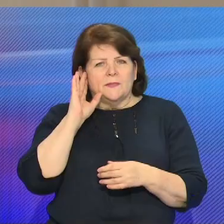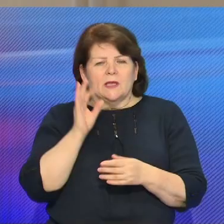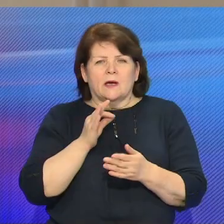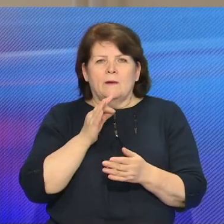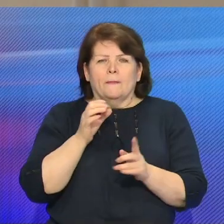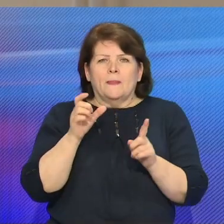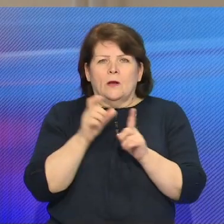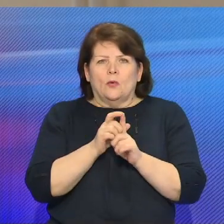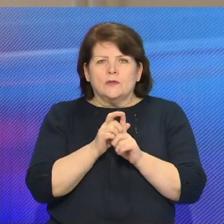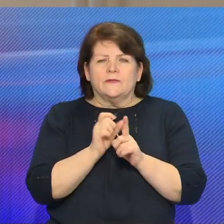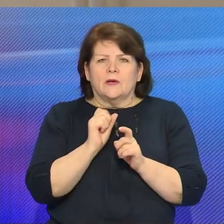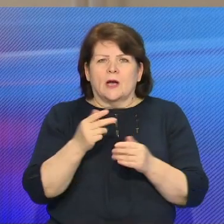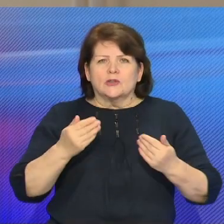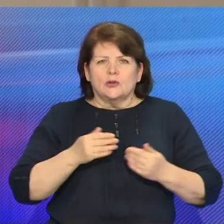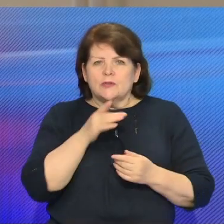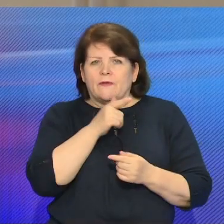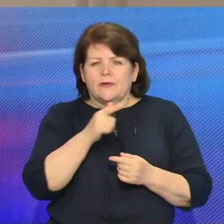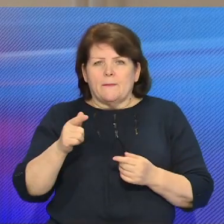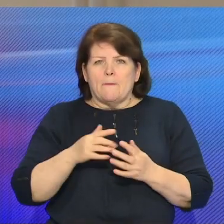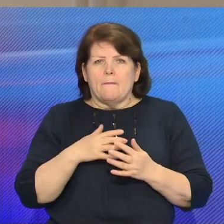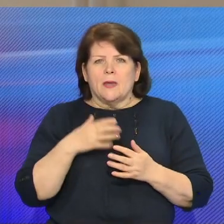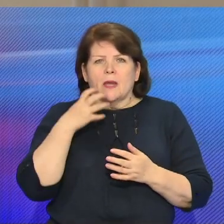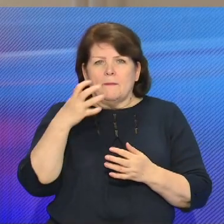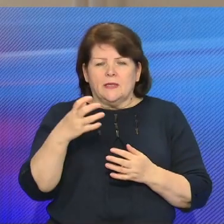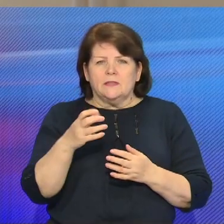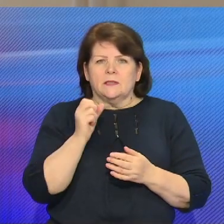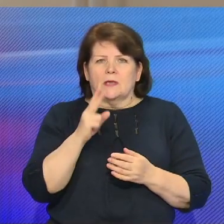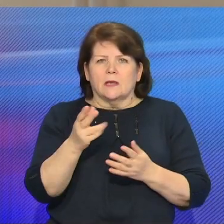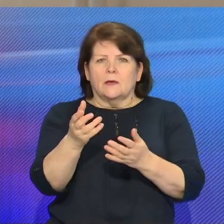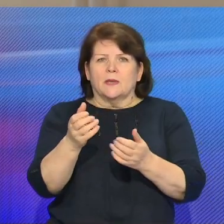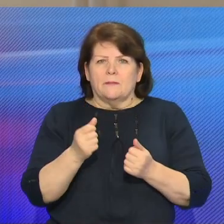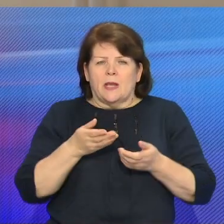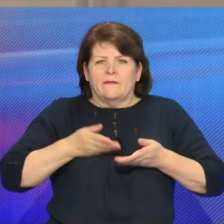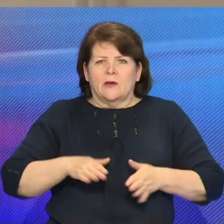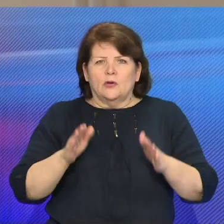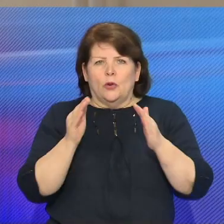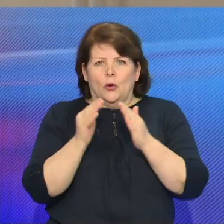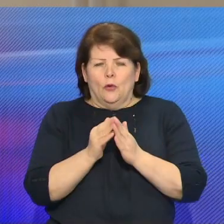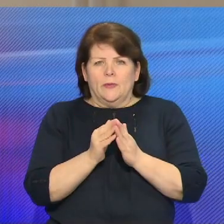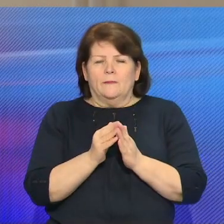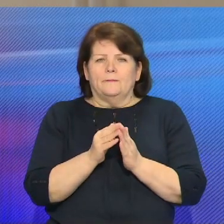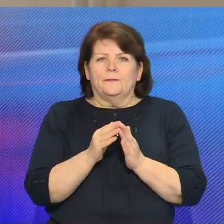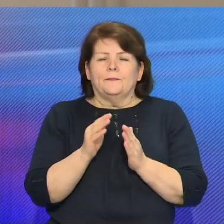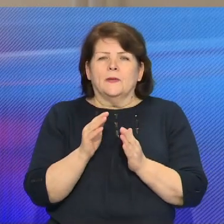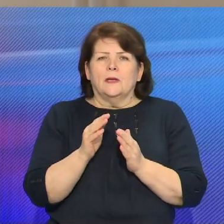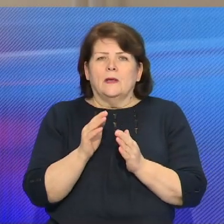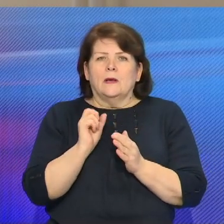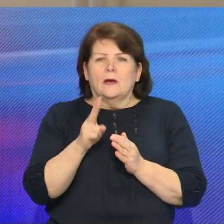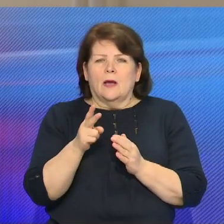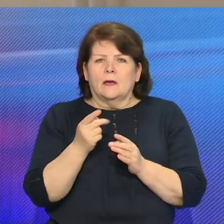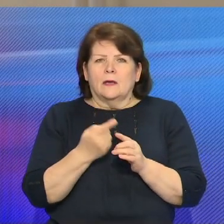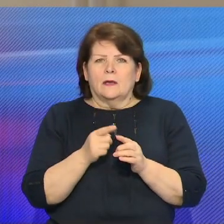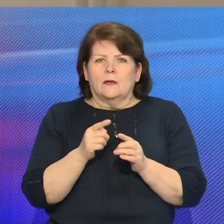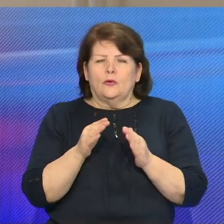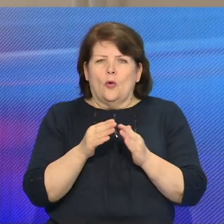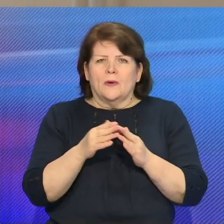им жилось во время беременности, как их принимали в родильном отделении, в перинатальном центре, как это дом,